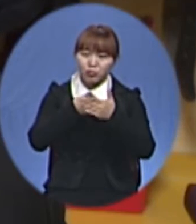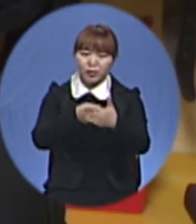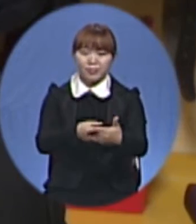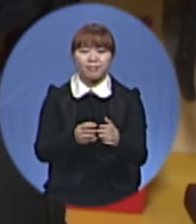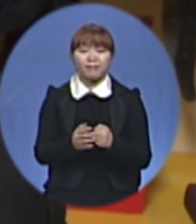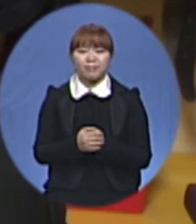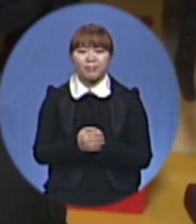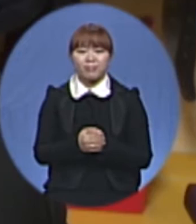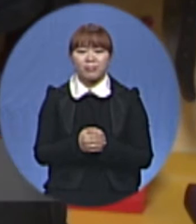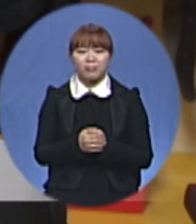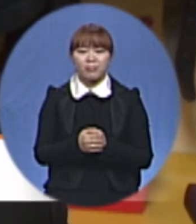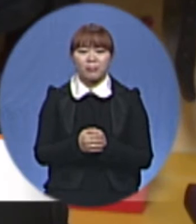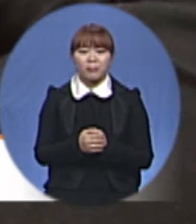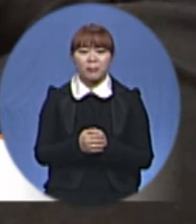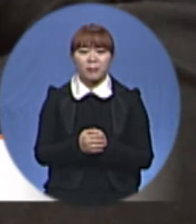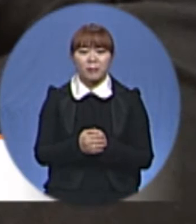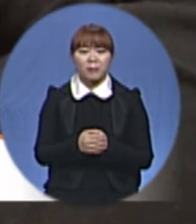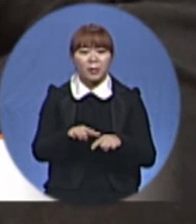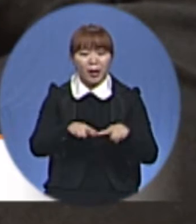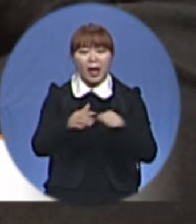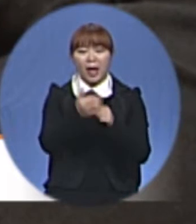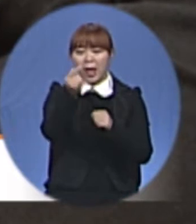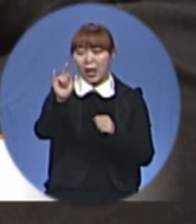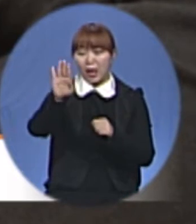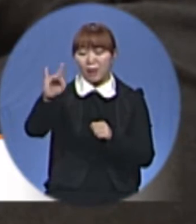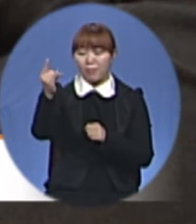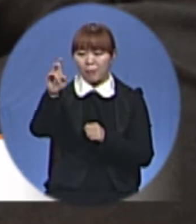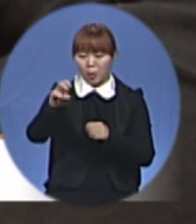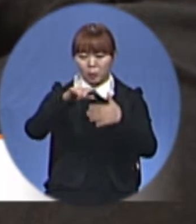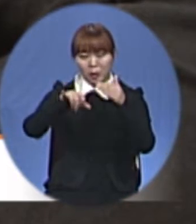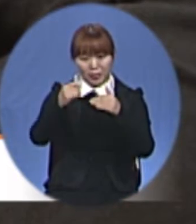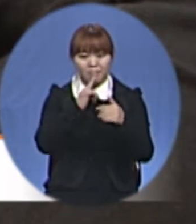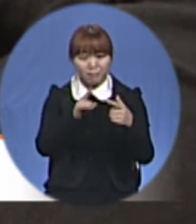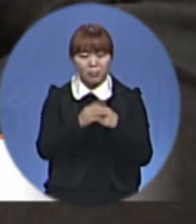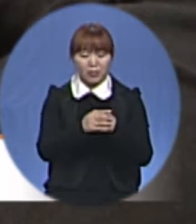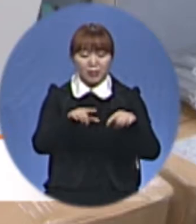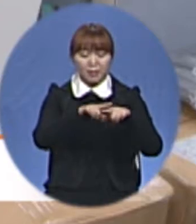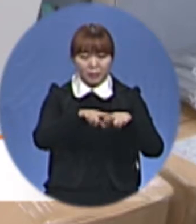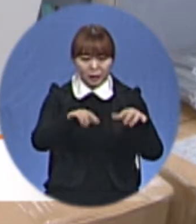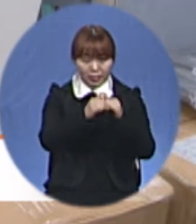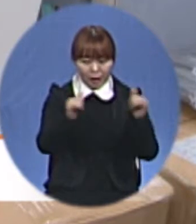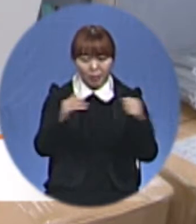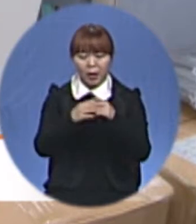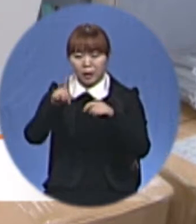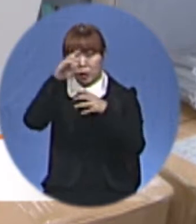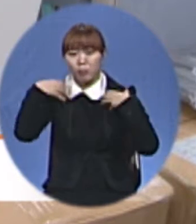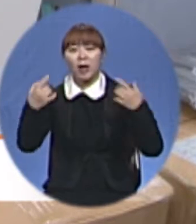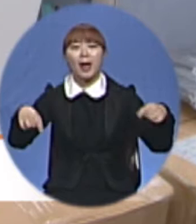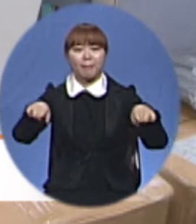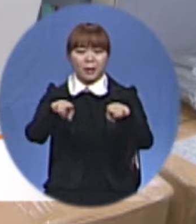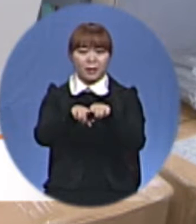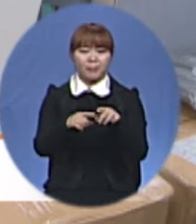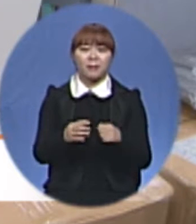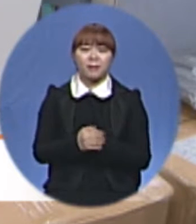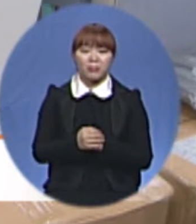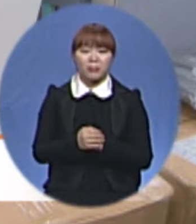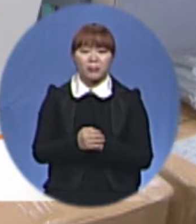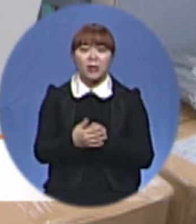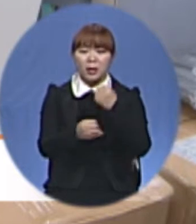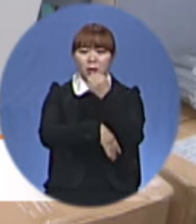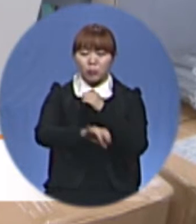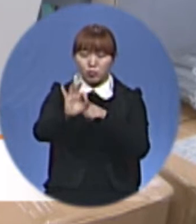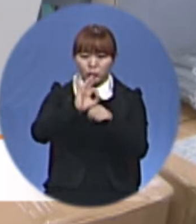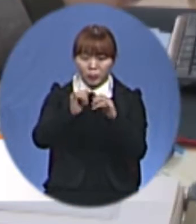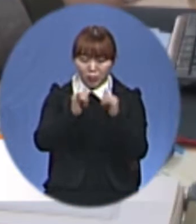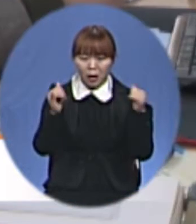추진합니다. 일명 해범 프로젝트. 민관이 함께 참여하는 형태입니다.